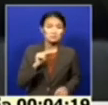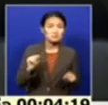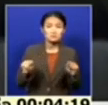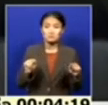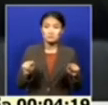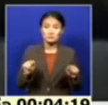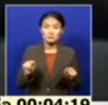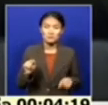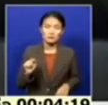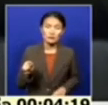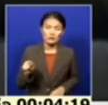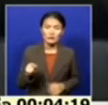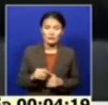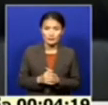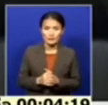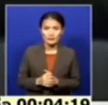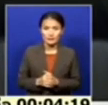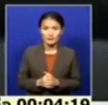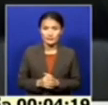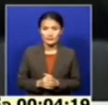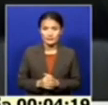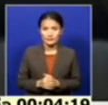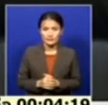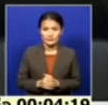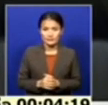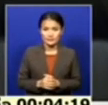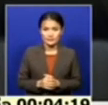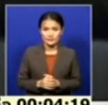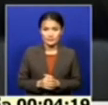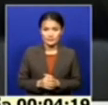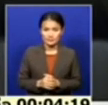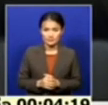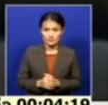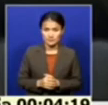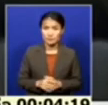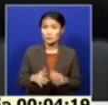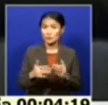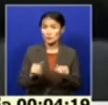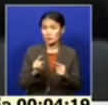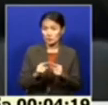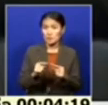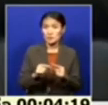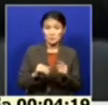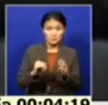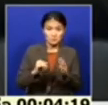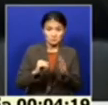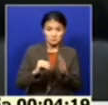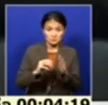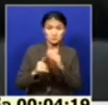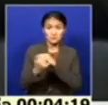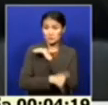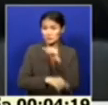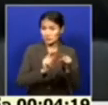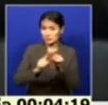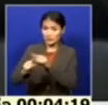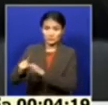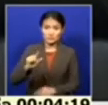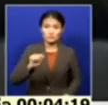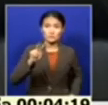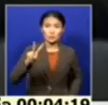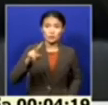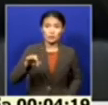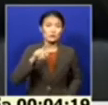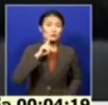กฝากหนึ่งนั่นนะก็ถือว่ามีปัญหาในมุมมองของเขานะก็เลยถามกลับไปเหมือนกันนะครับ